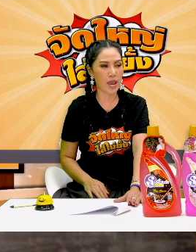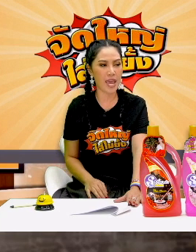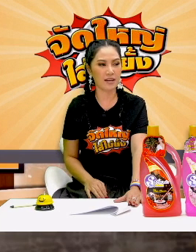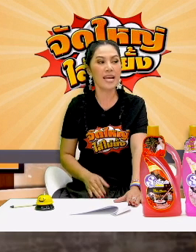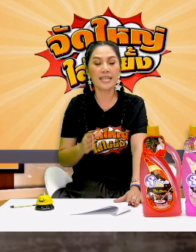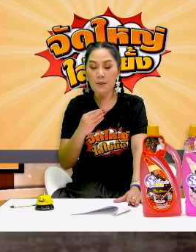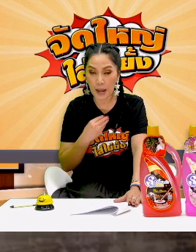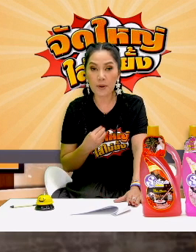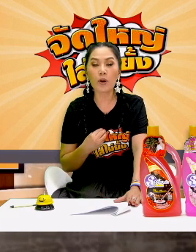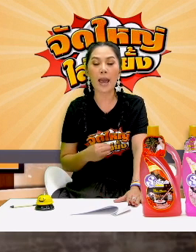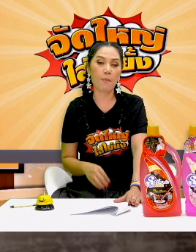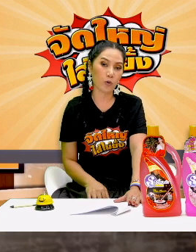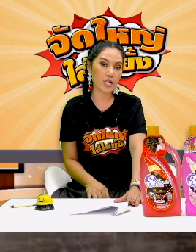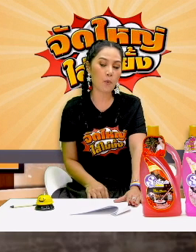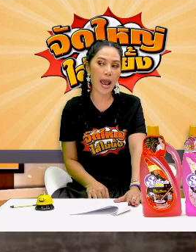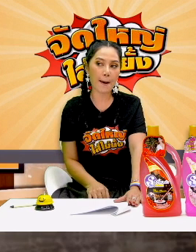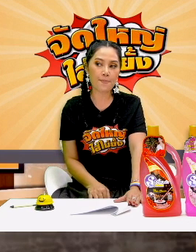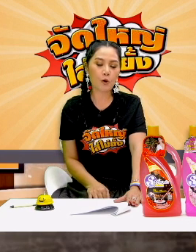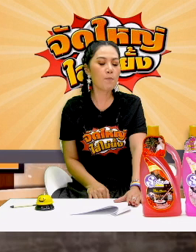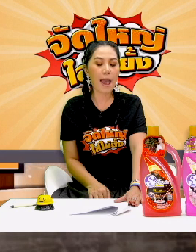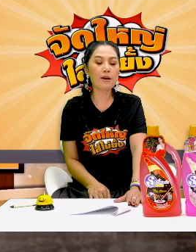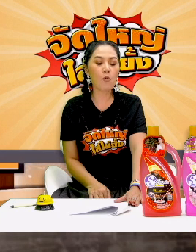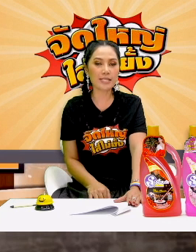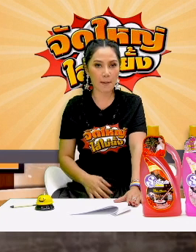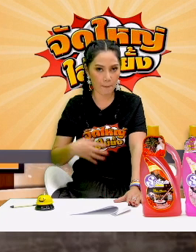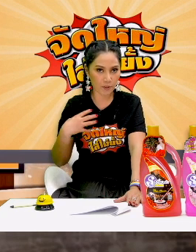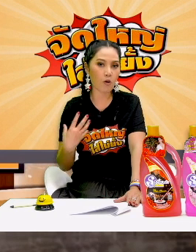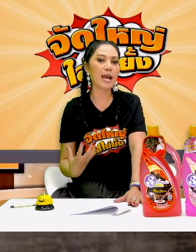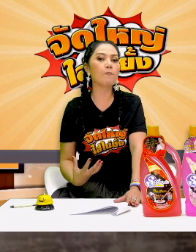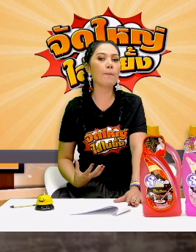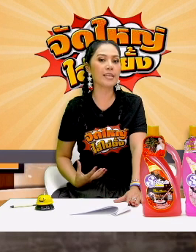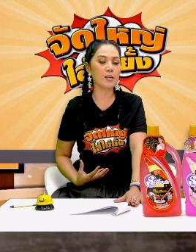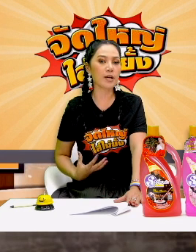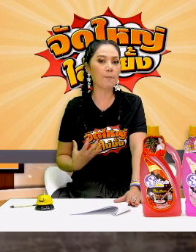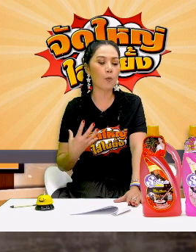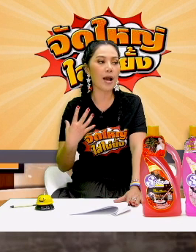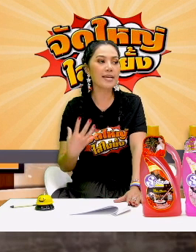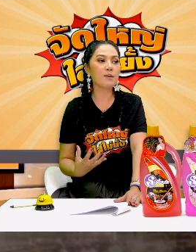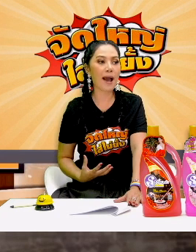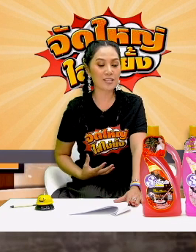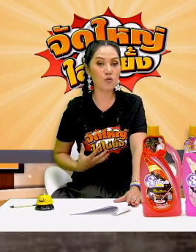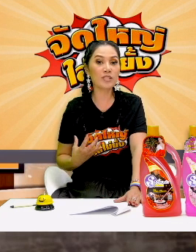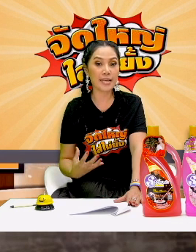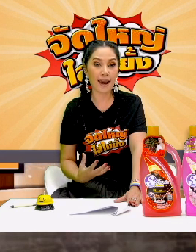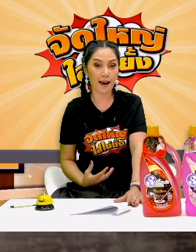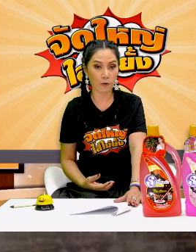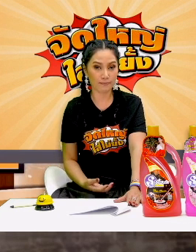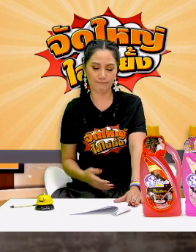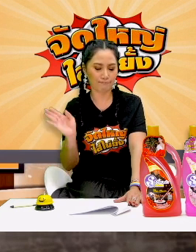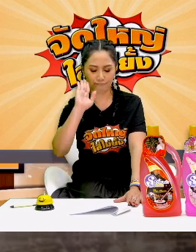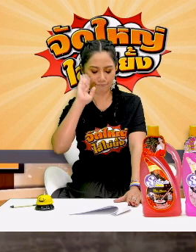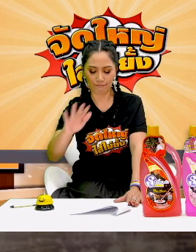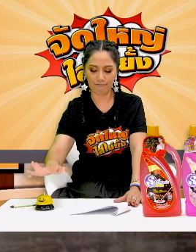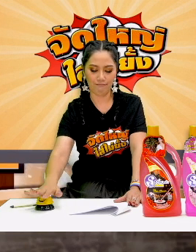ใจในตัวเองที่สำคัญมีคนแอบบอกด้วยนะว่าคุณแม่ไม่ควรจะแบบตอกย้ำความคิดนี้ด้วยการบอกว่ากินผักสิลูกจะได้ขาว